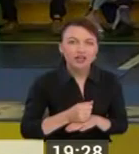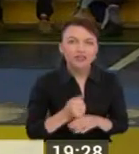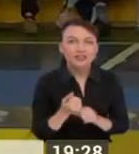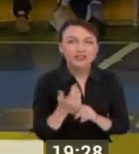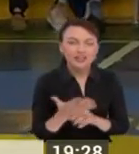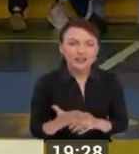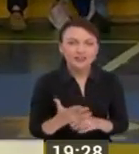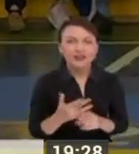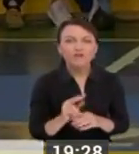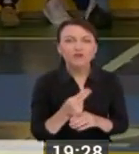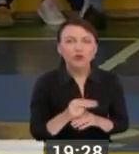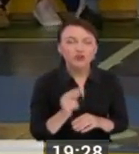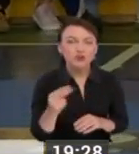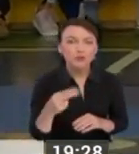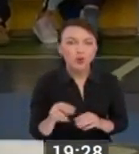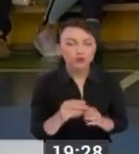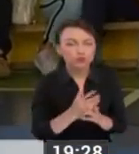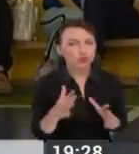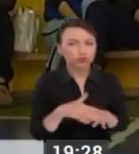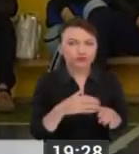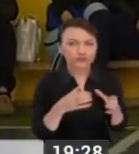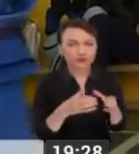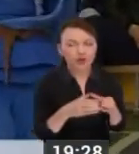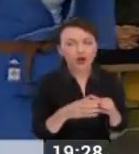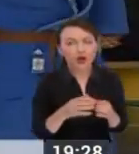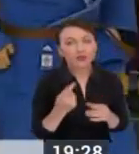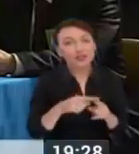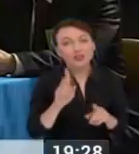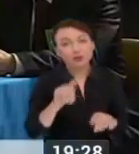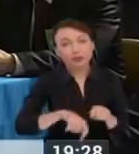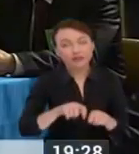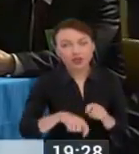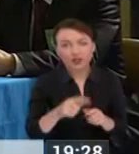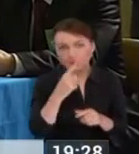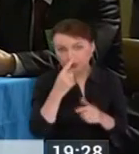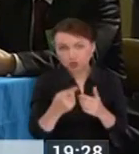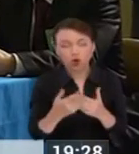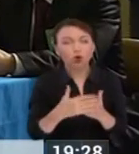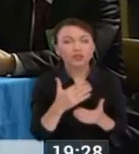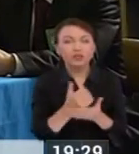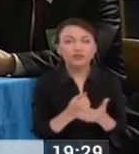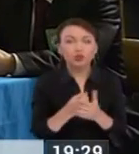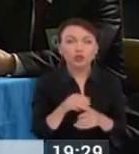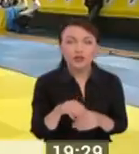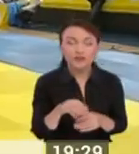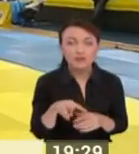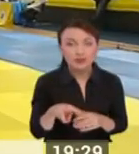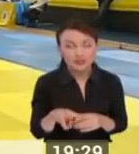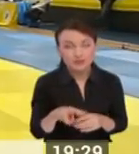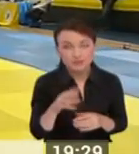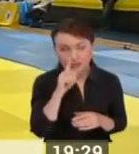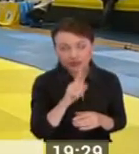вихованих чемпіонів. Але першість України – це лише перевірка найближчого резерву. До травня місяця серед дзюдоїстів